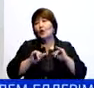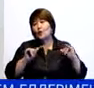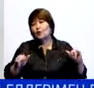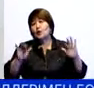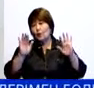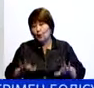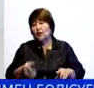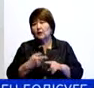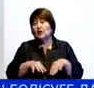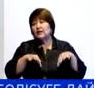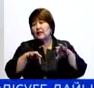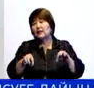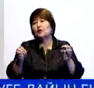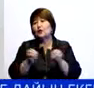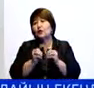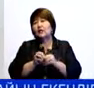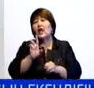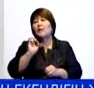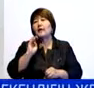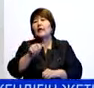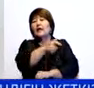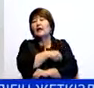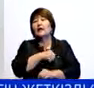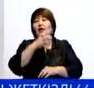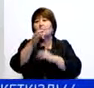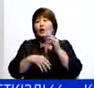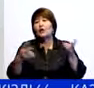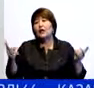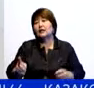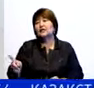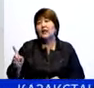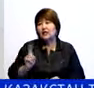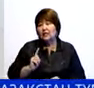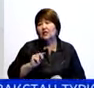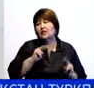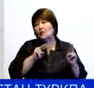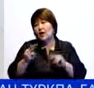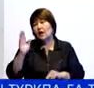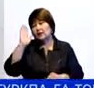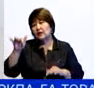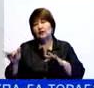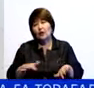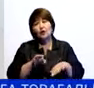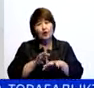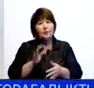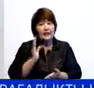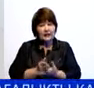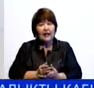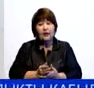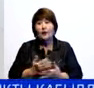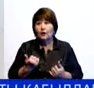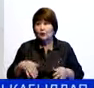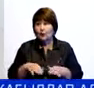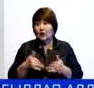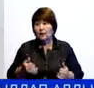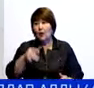орындарда жылжымалы және тұрақты бекеттер орнатып, тәулік бойы қажетті кезекшіліктермен осындай шаралар ұйымдастырылады.